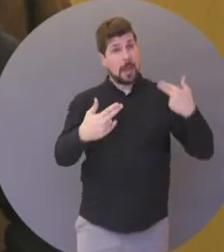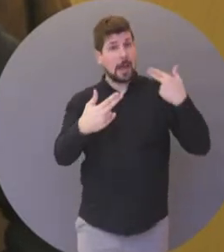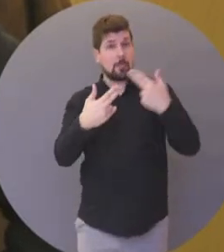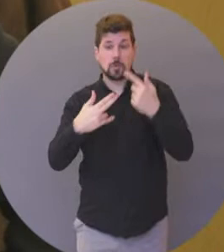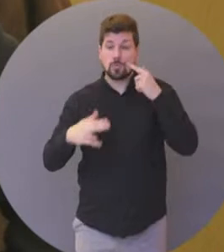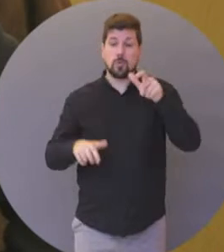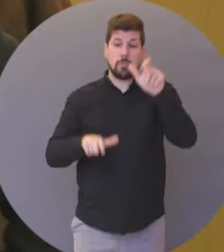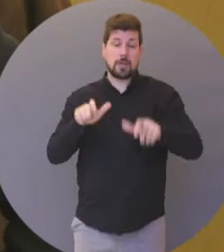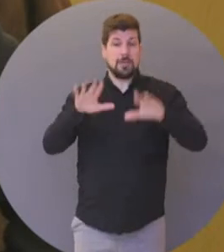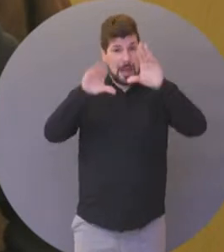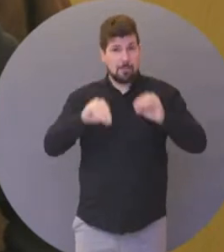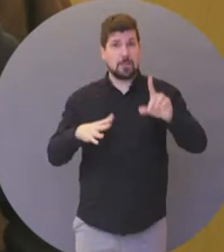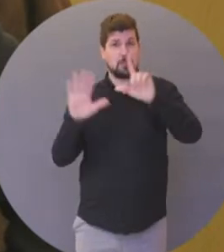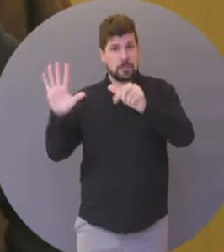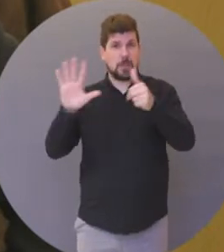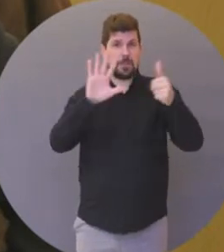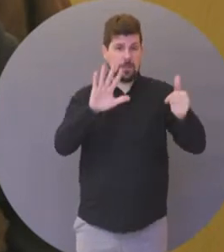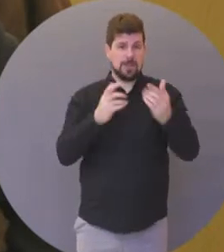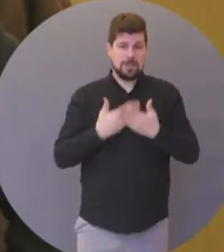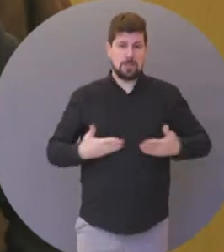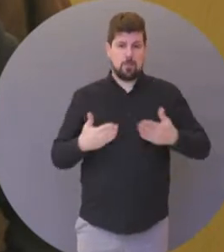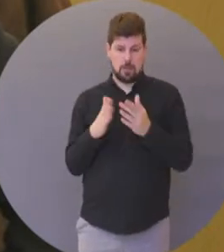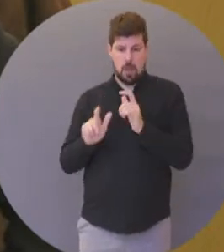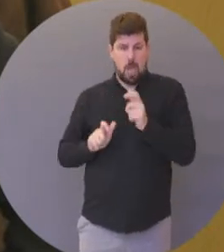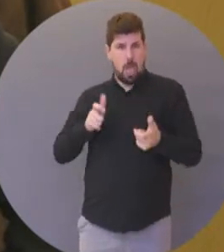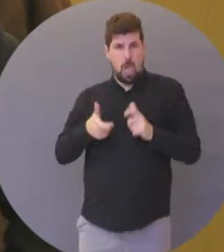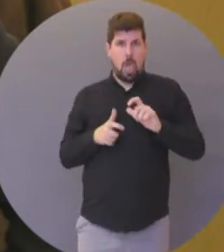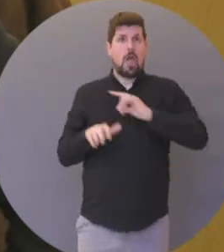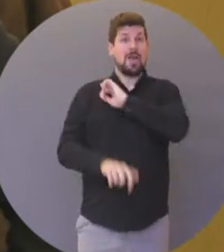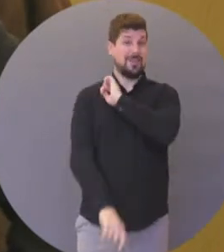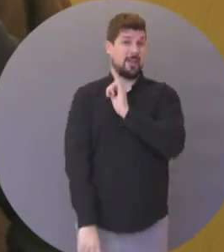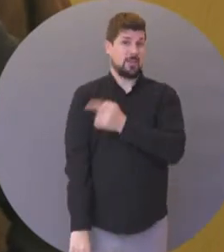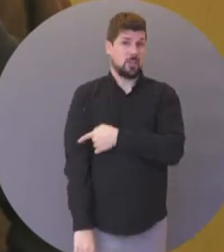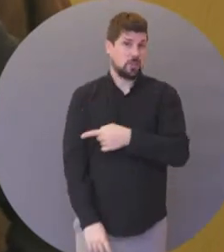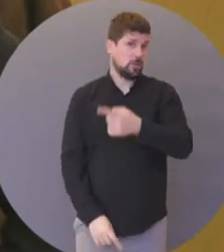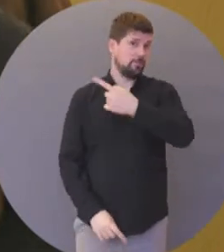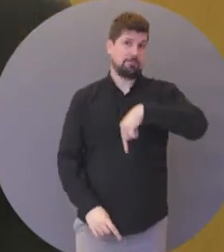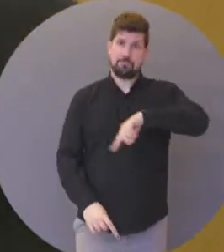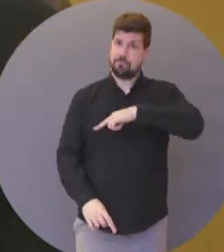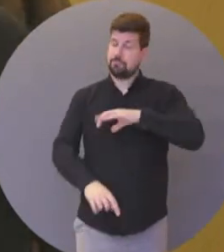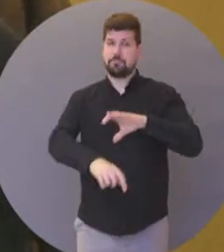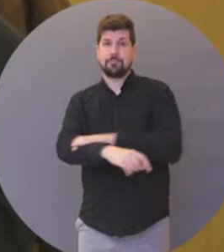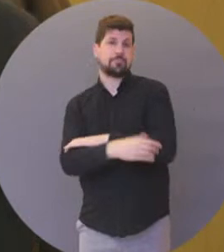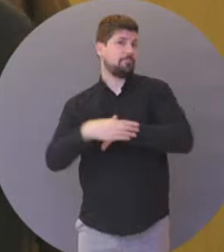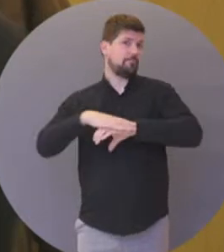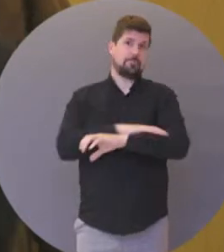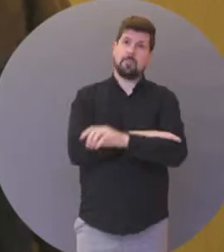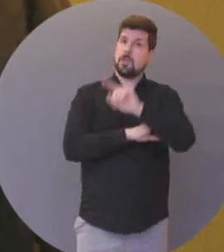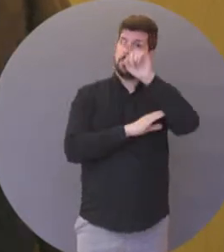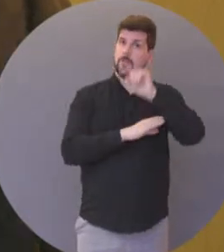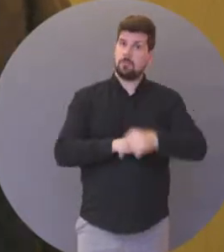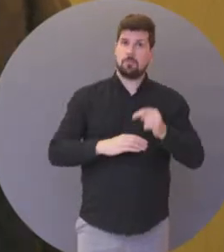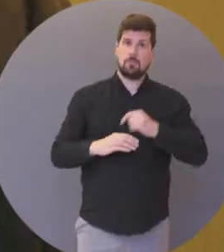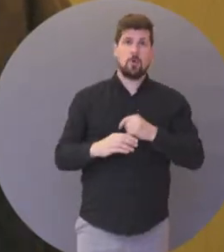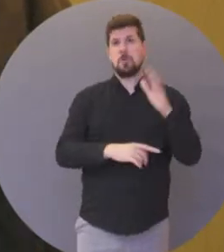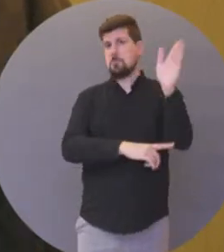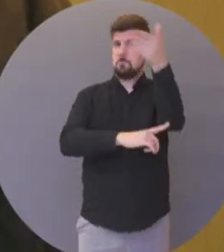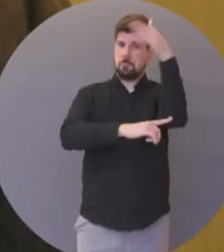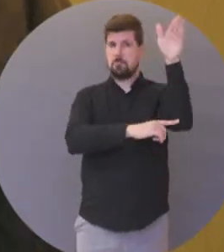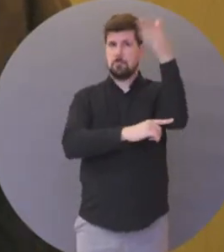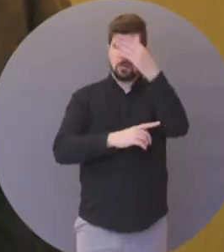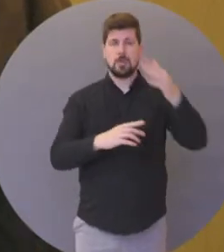millier de ces noms marins qui sont en situation de précarité de précarité énergétique faisons de notre département le champion des énergies renouvelables